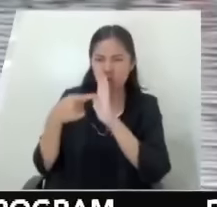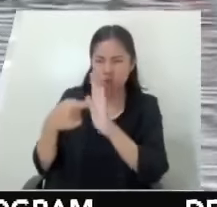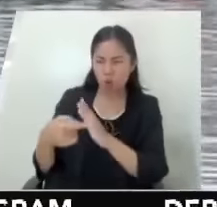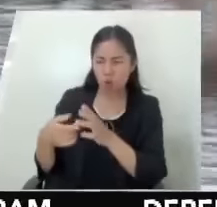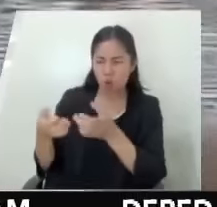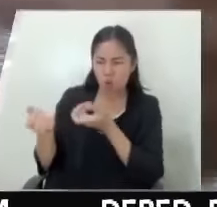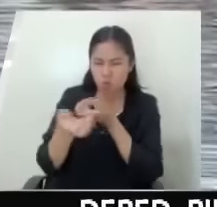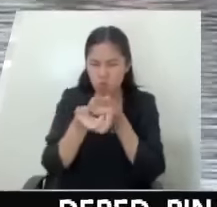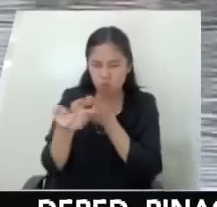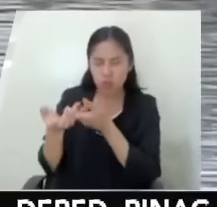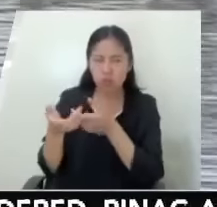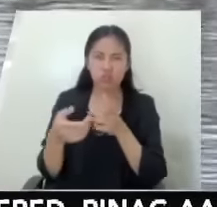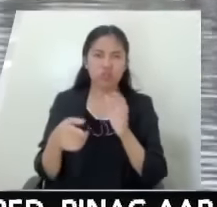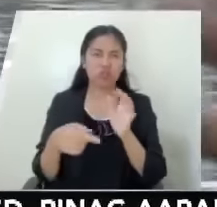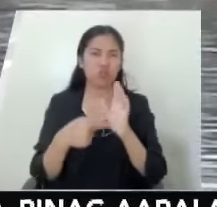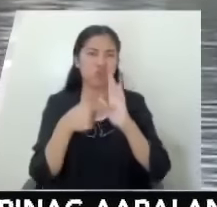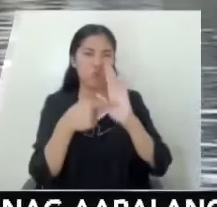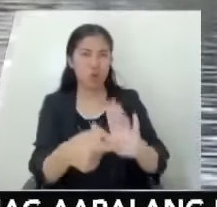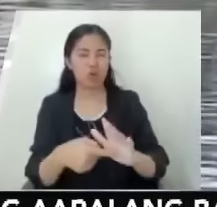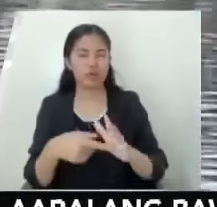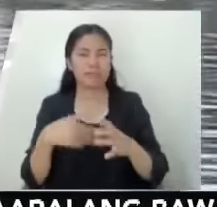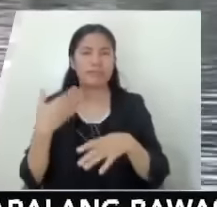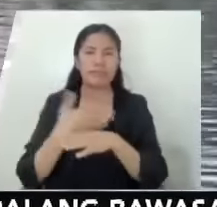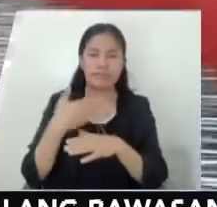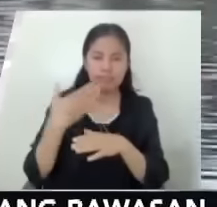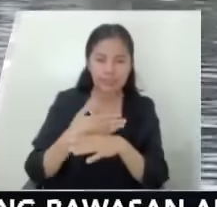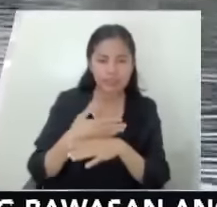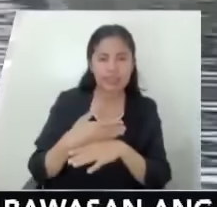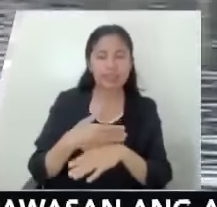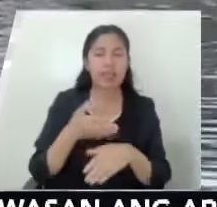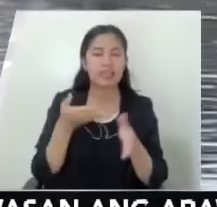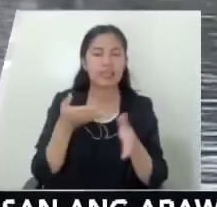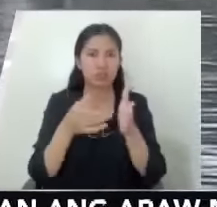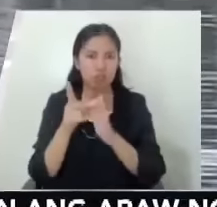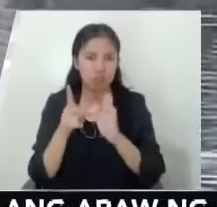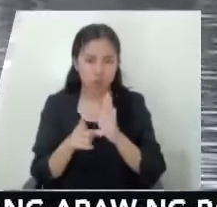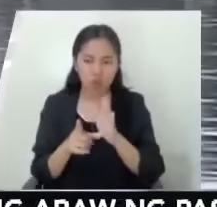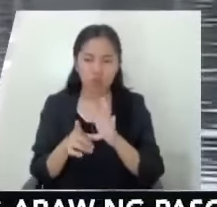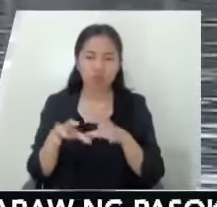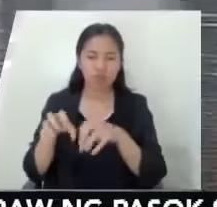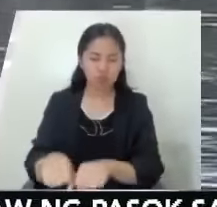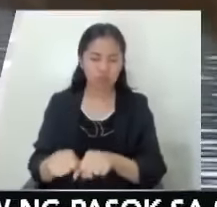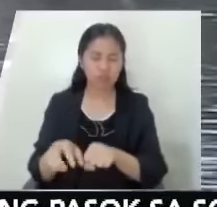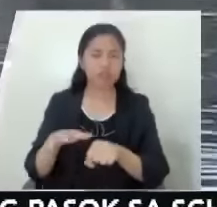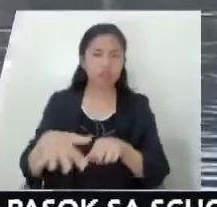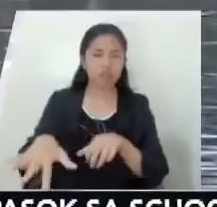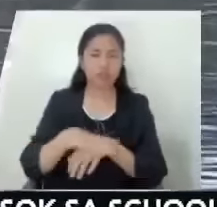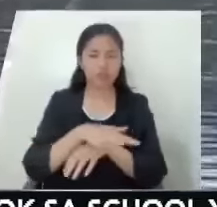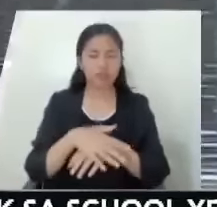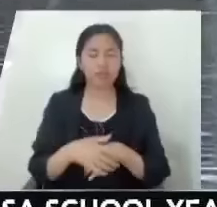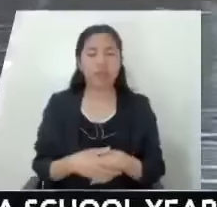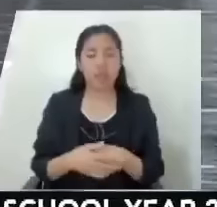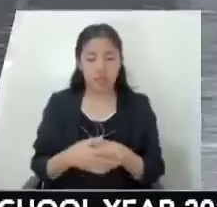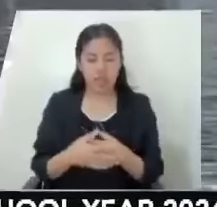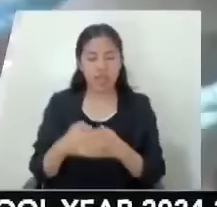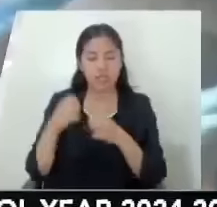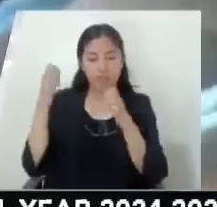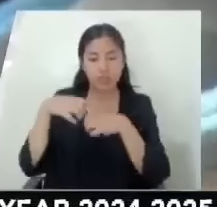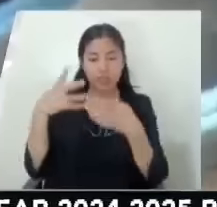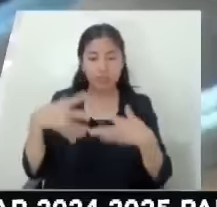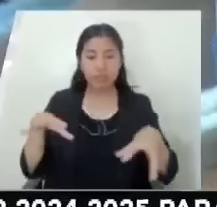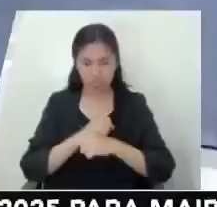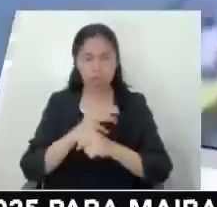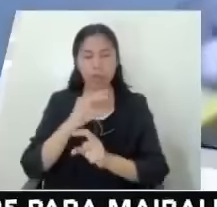agresibo at illegal na sumasakop sa lugar. Inaasahang matatapos ang misyon sa Biyernes, May 17.